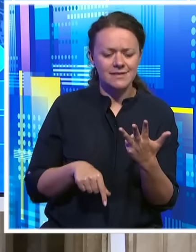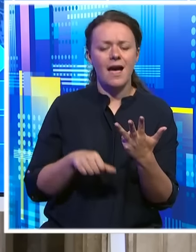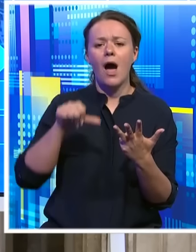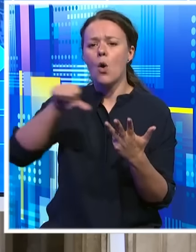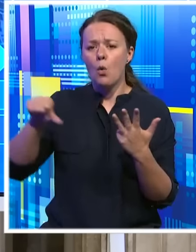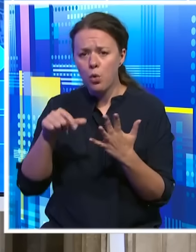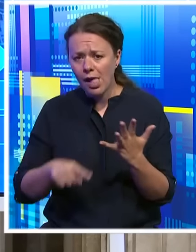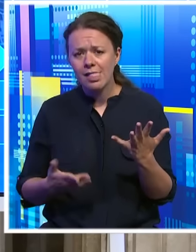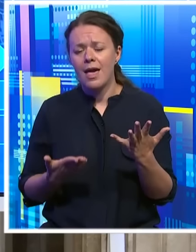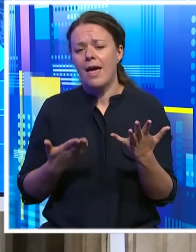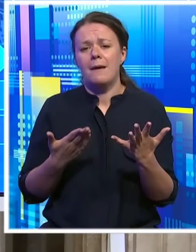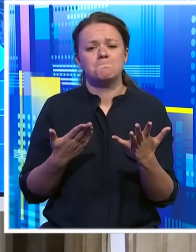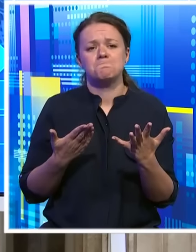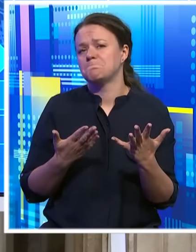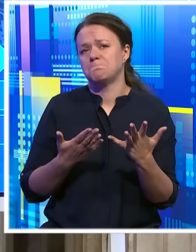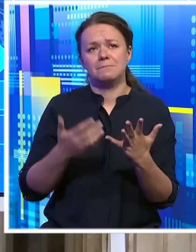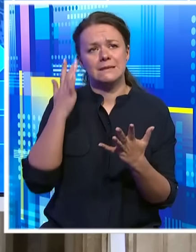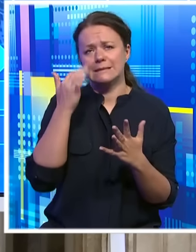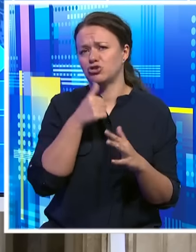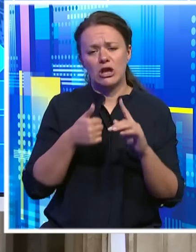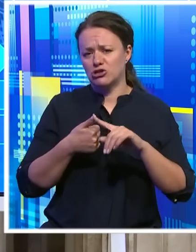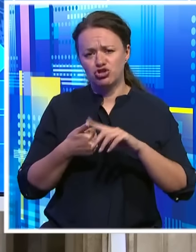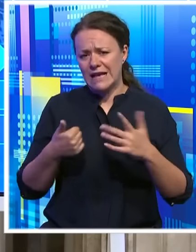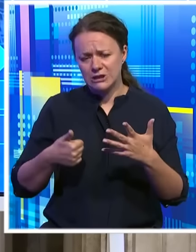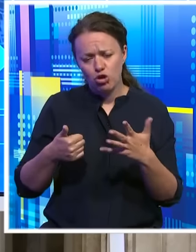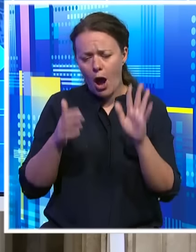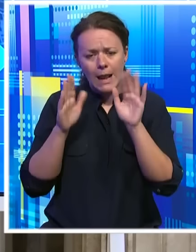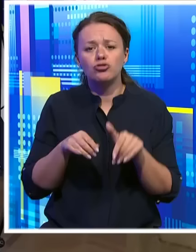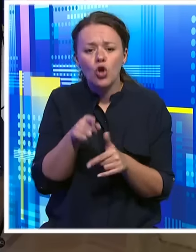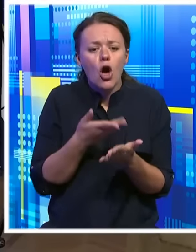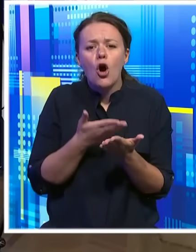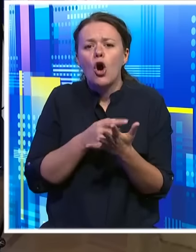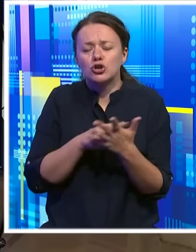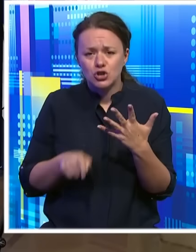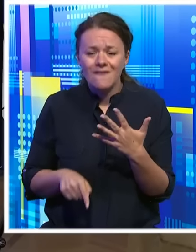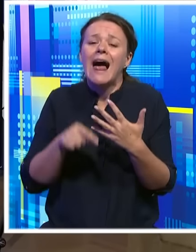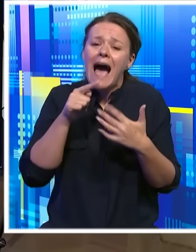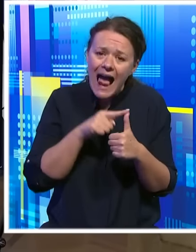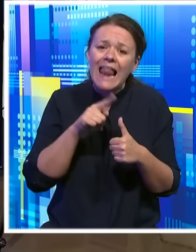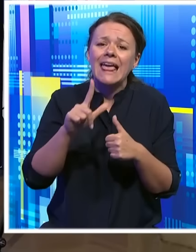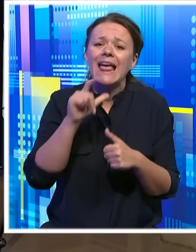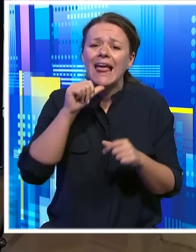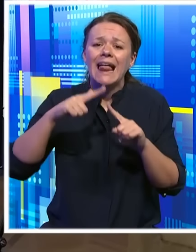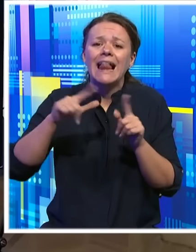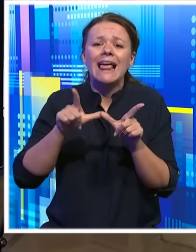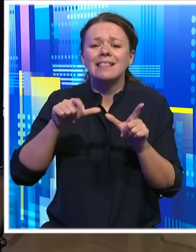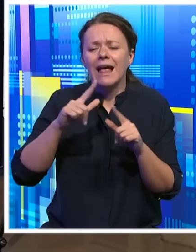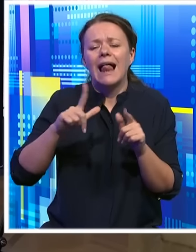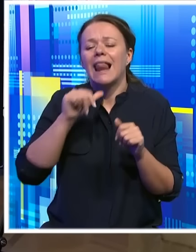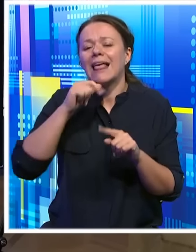na, ne znam šta je još šesto, to su osnovne. Dakle, ali litijum je nešto što postaje